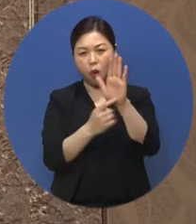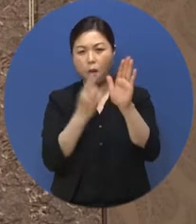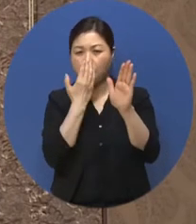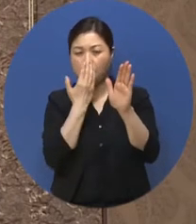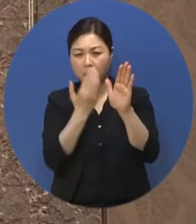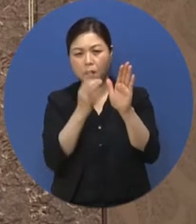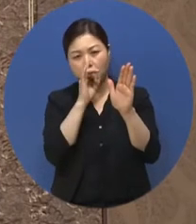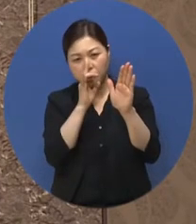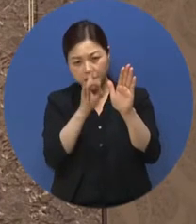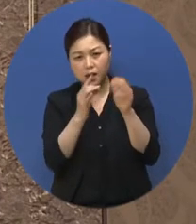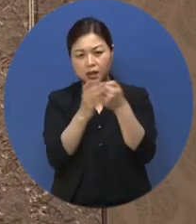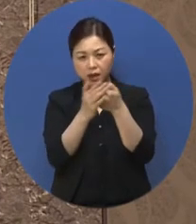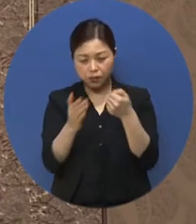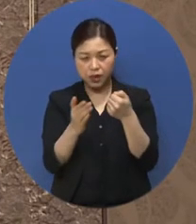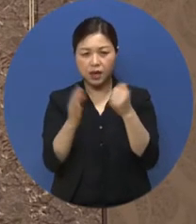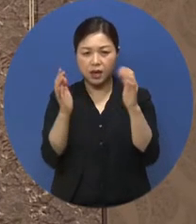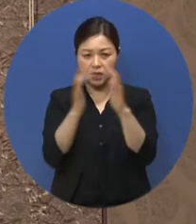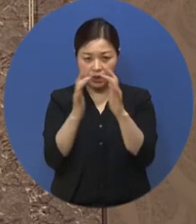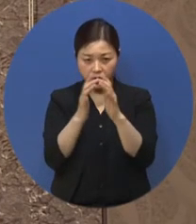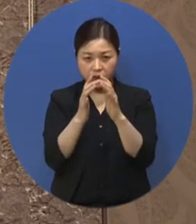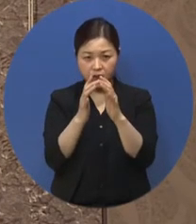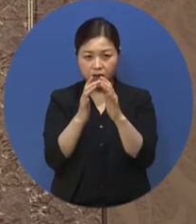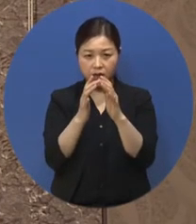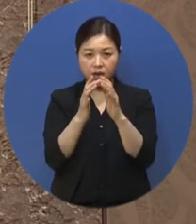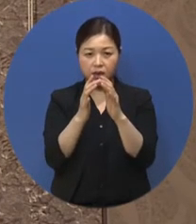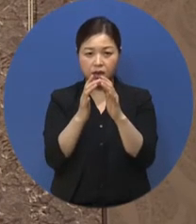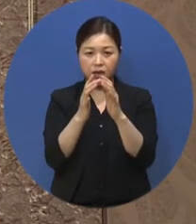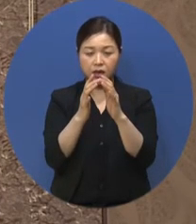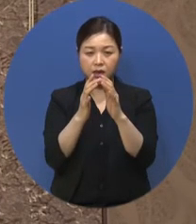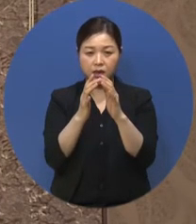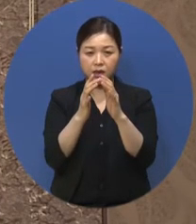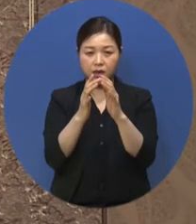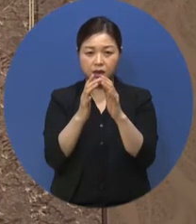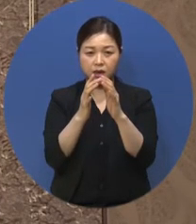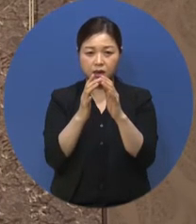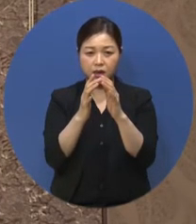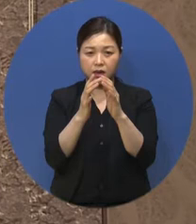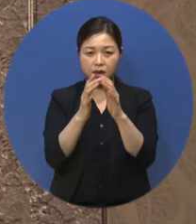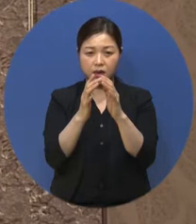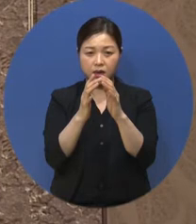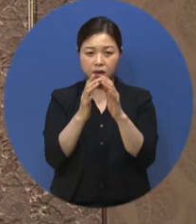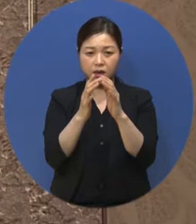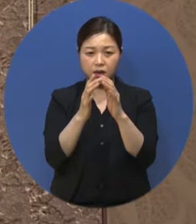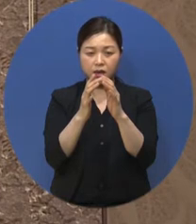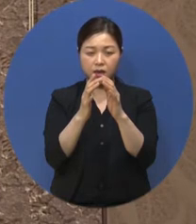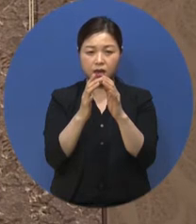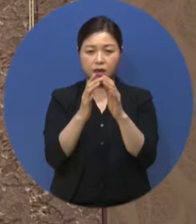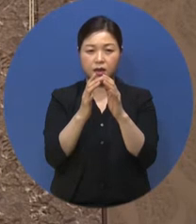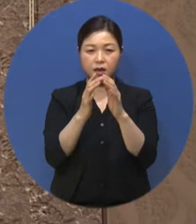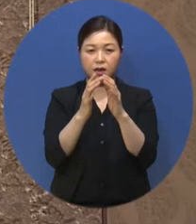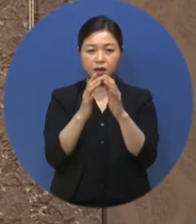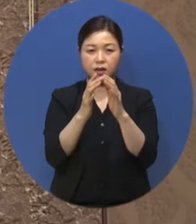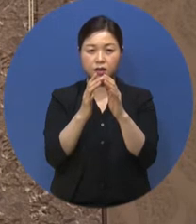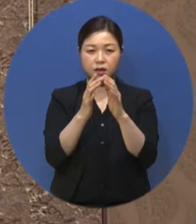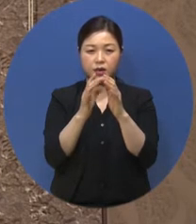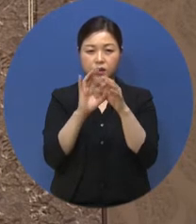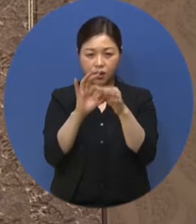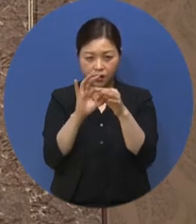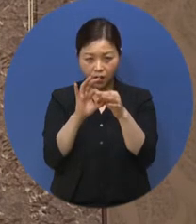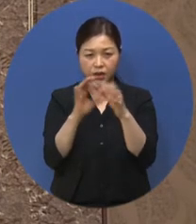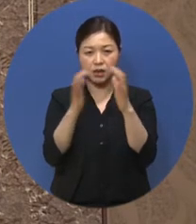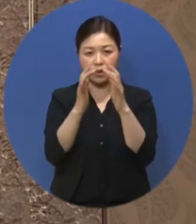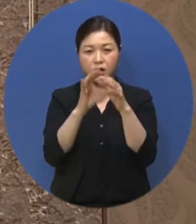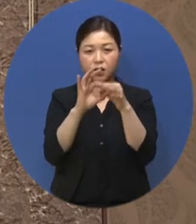못 하니까 오프라인이나 이런 계통에서 해서 주민들한테